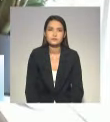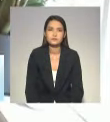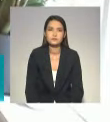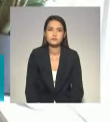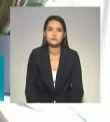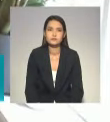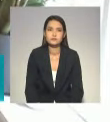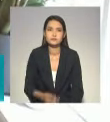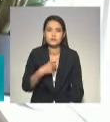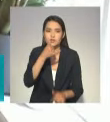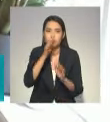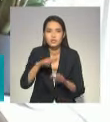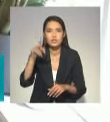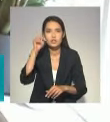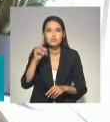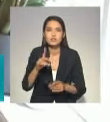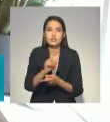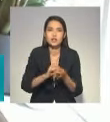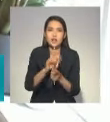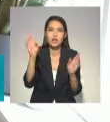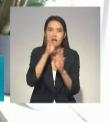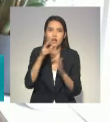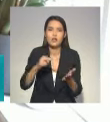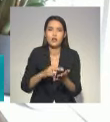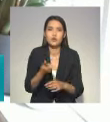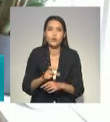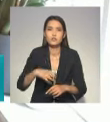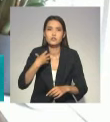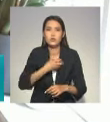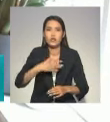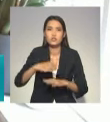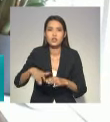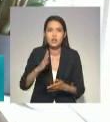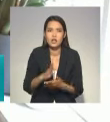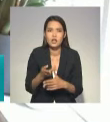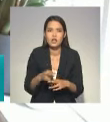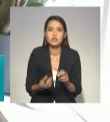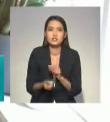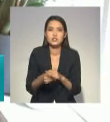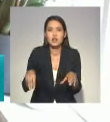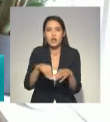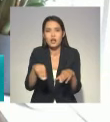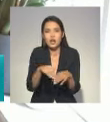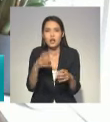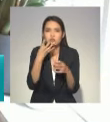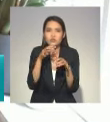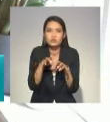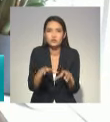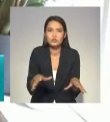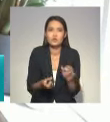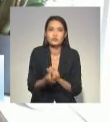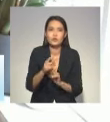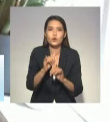Вы не можете отрицать, что изменение климата является очень важной частью этого. Это привело к накоплению топлива в лесах, а также к